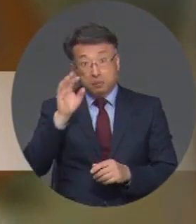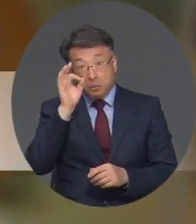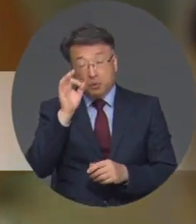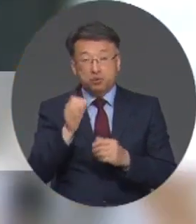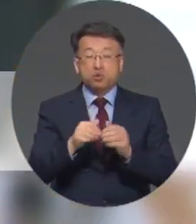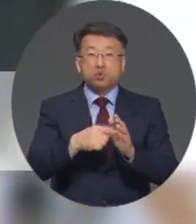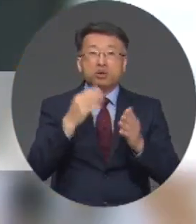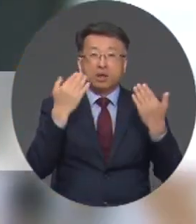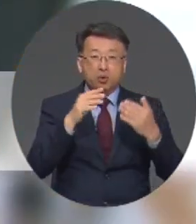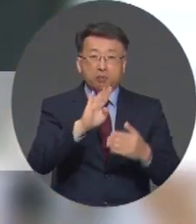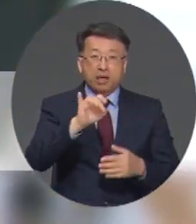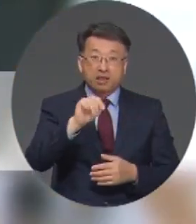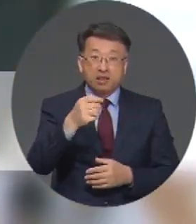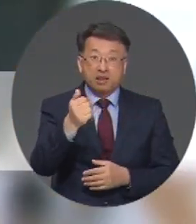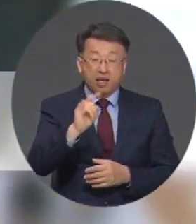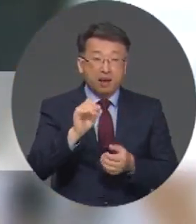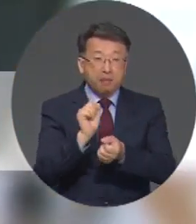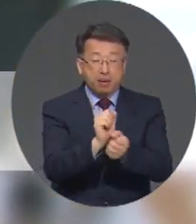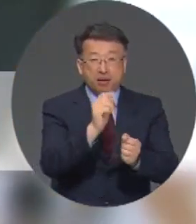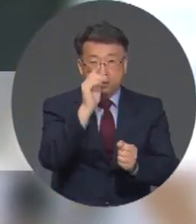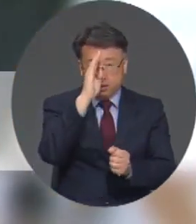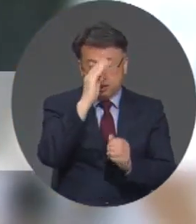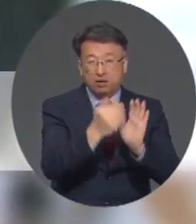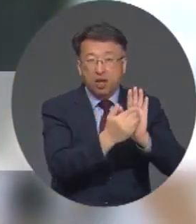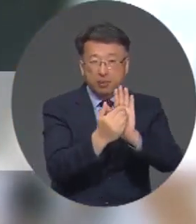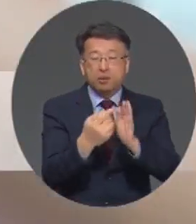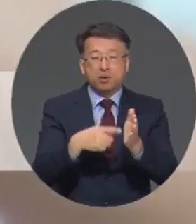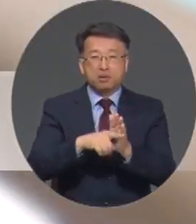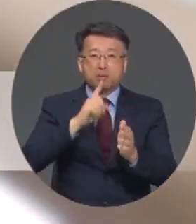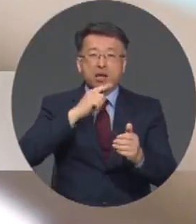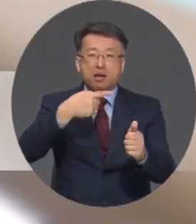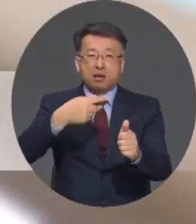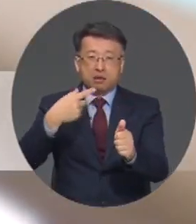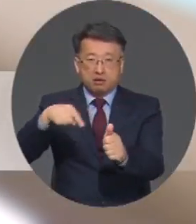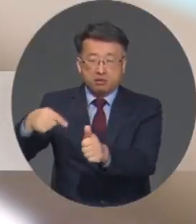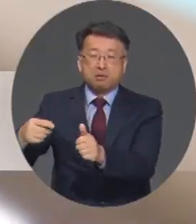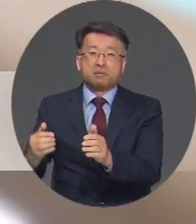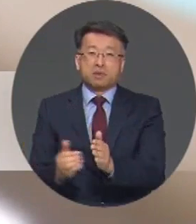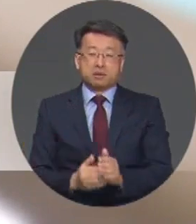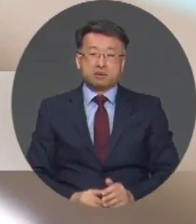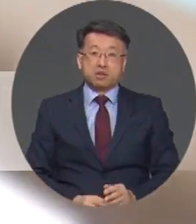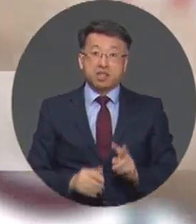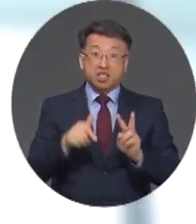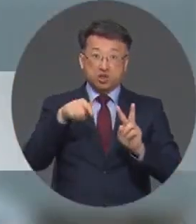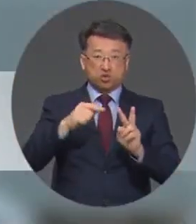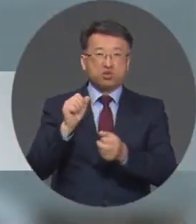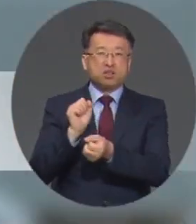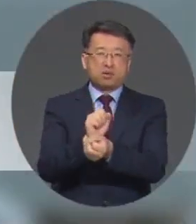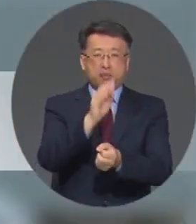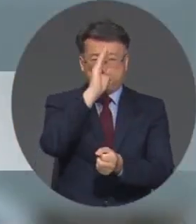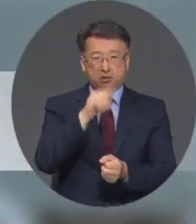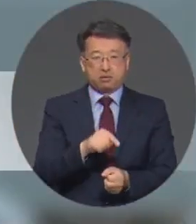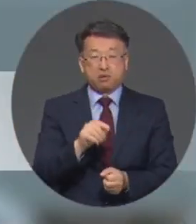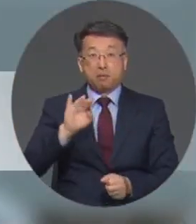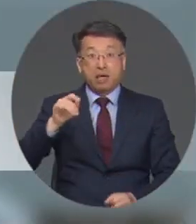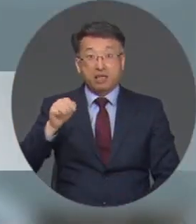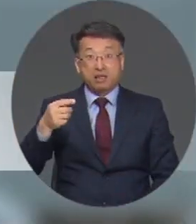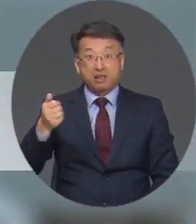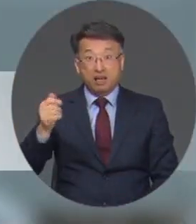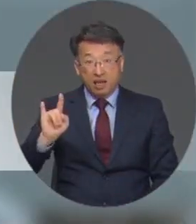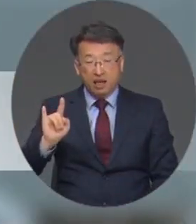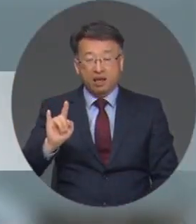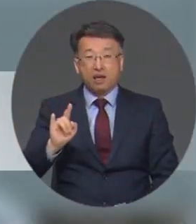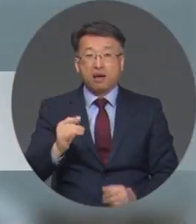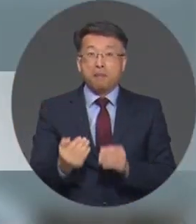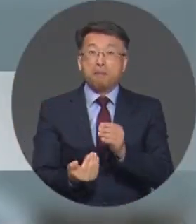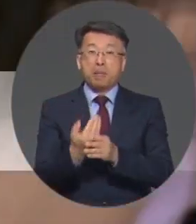초등학교의 백일해 관련 감염병 예방 수칙을 안내했습니다 이군 법정 감염병이 백일해 걸리면 심한